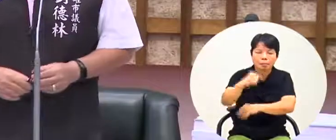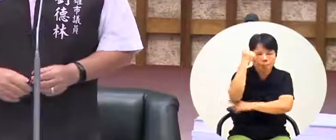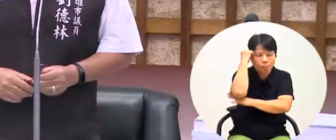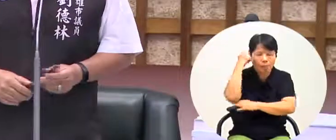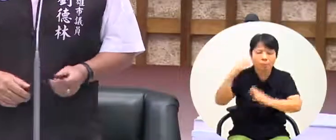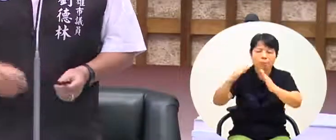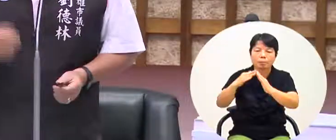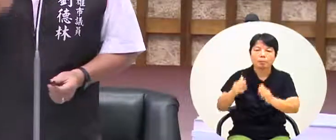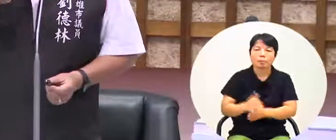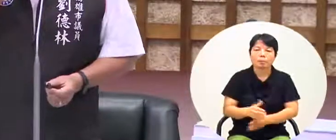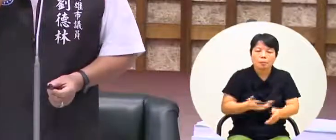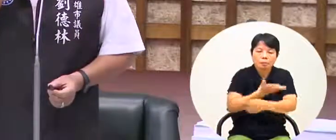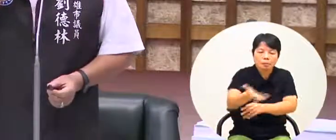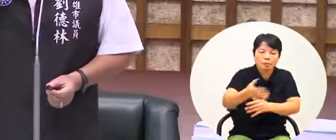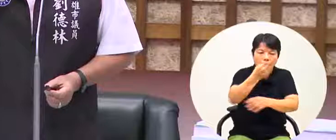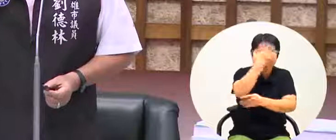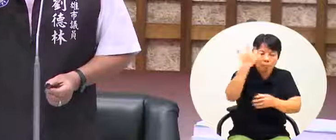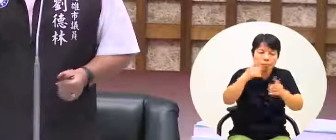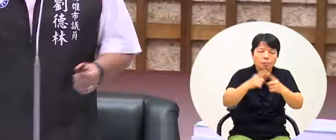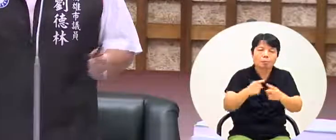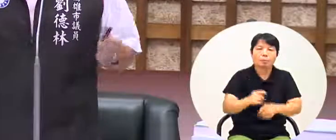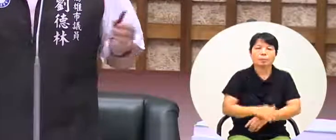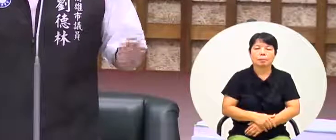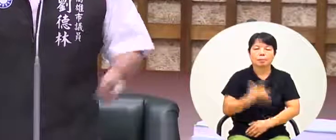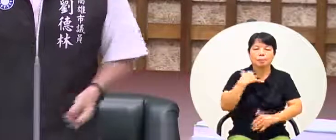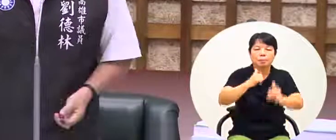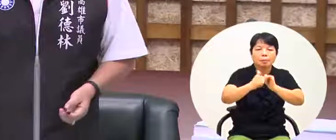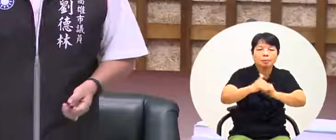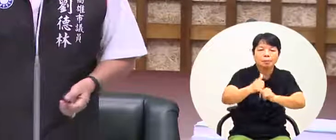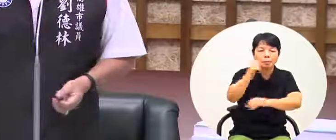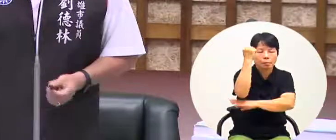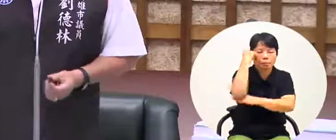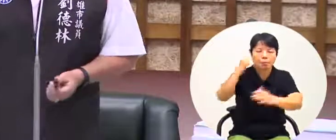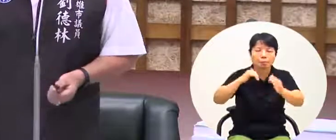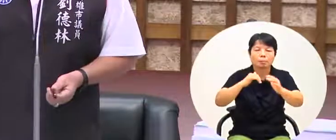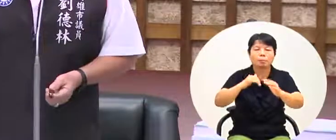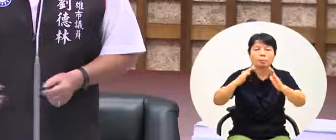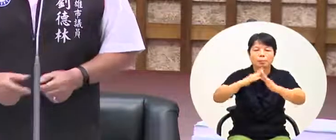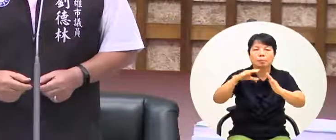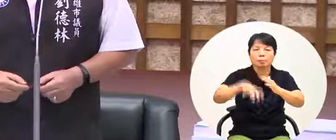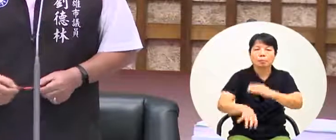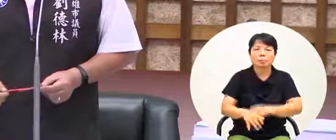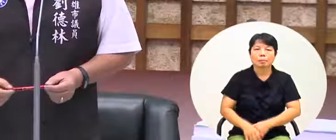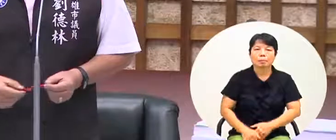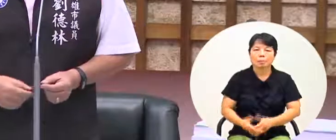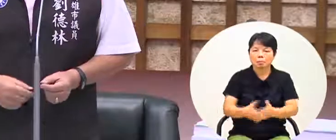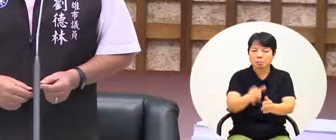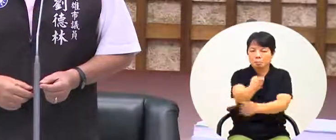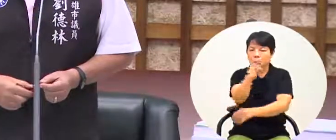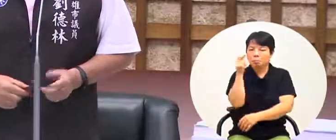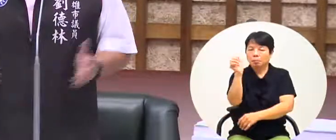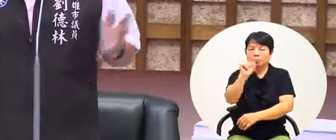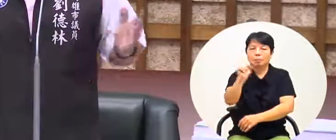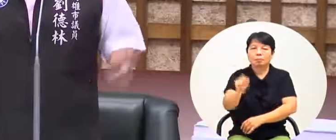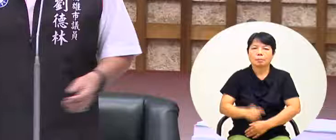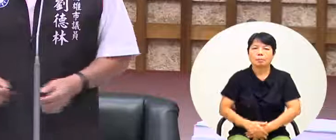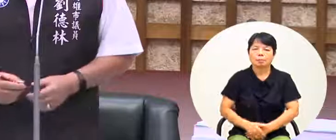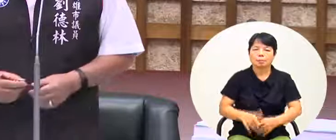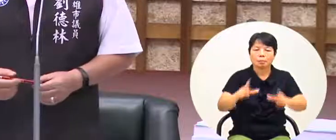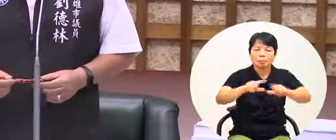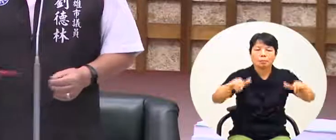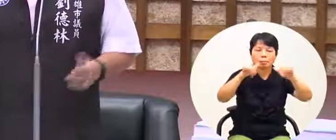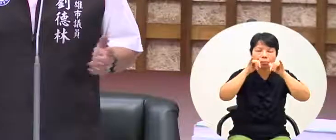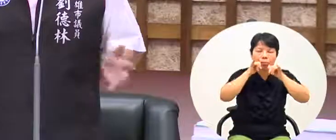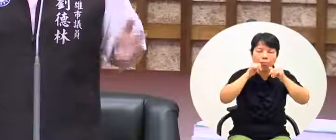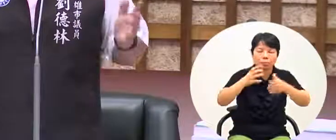且你这个社会住宅里面来讲，你还不能在很偏远。那我在想，大寮捷运总站那边是一个好地